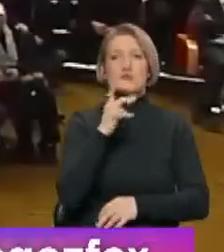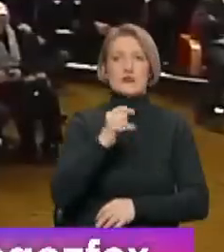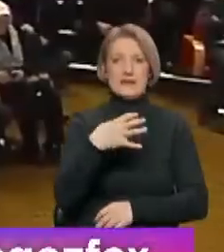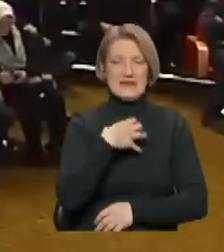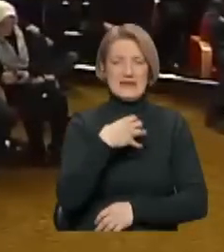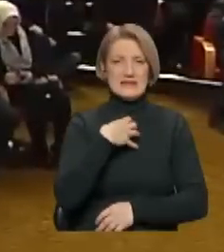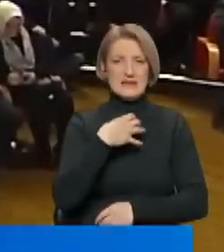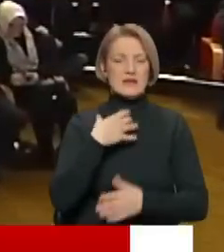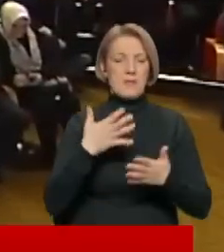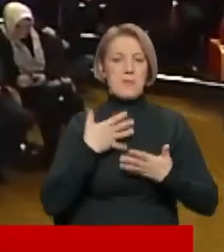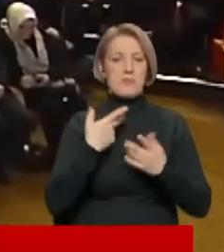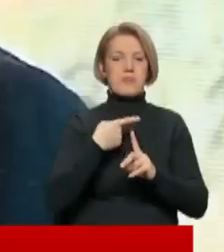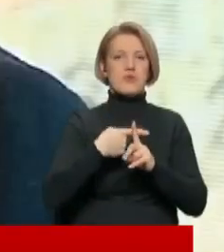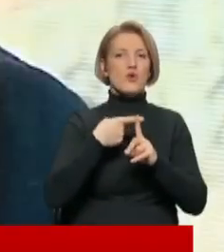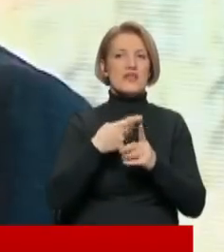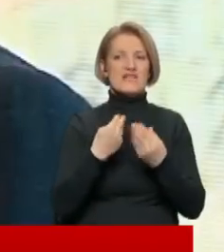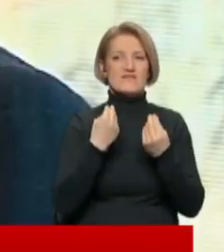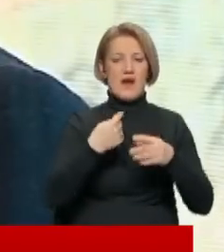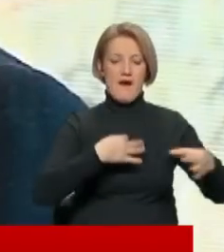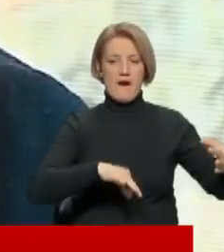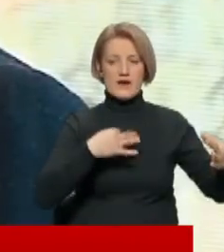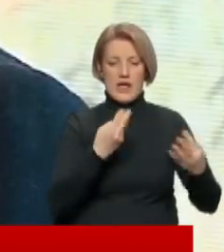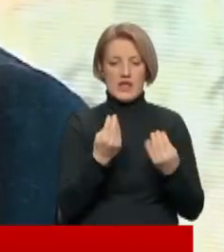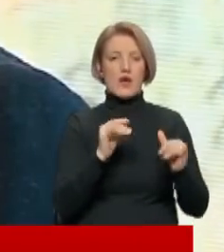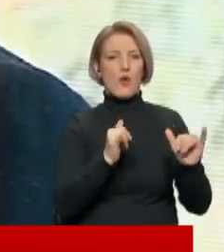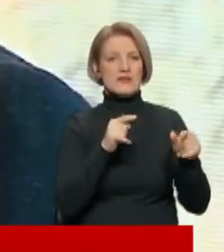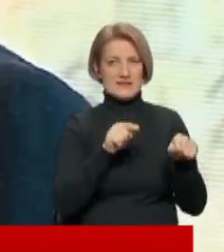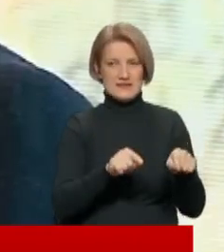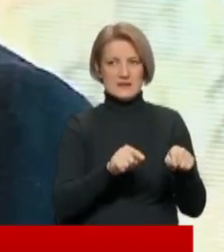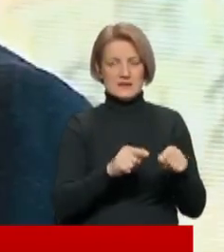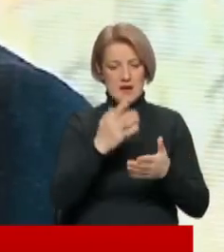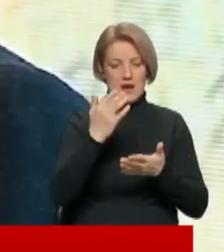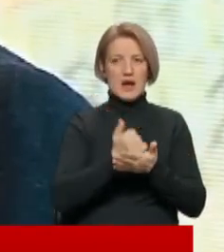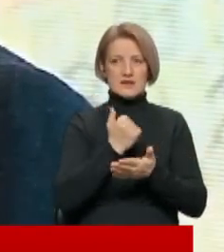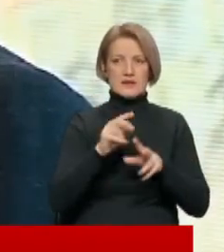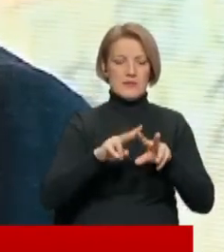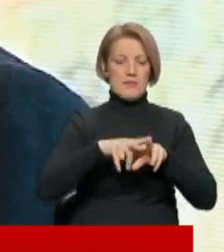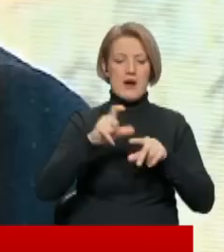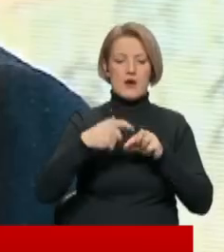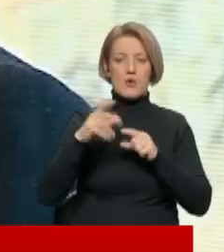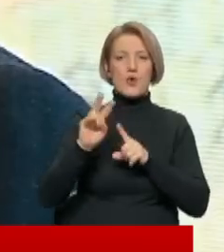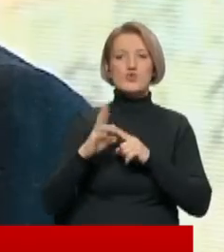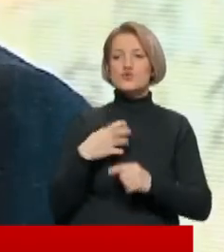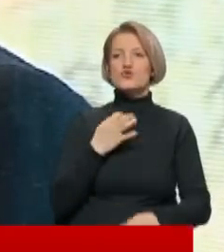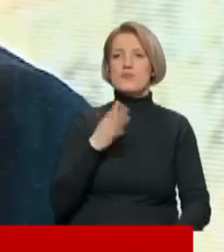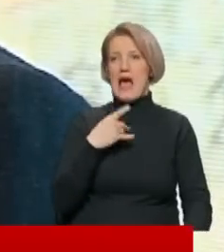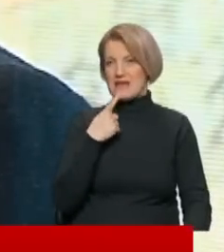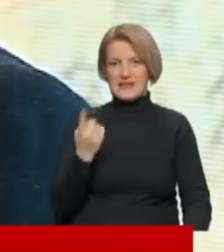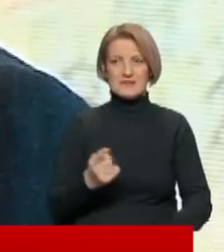kendisini teselli ederken Arjantin iyi oynadığı kazandı Makrom dedim üzülme